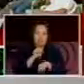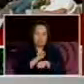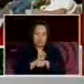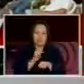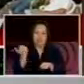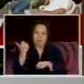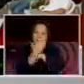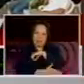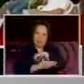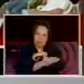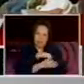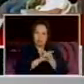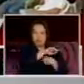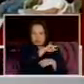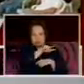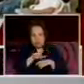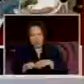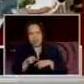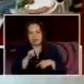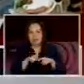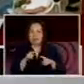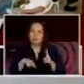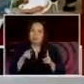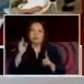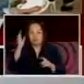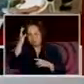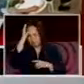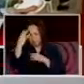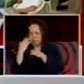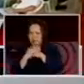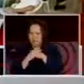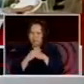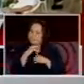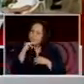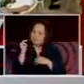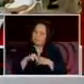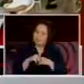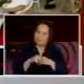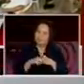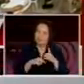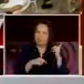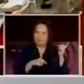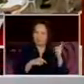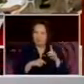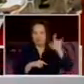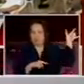yan. Wala kang silbi sa bayan mo. Magsilbi ka sa sarili mong kababayan.